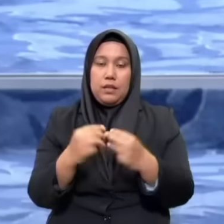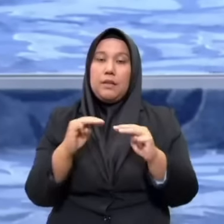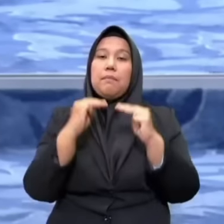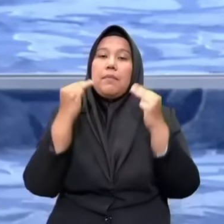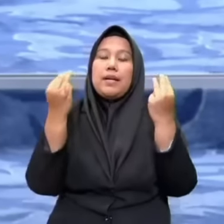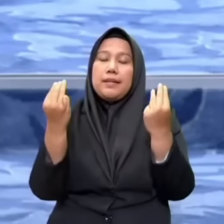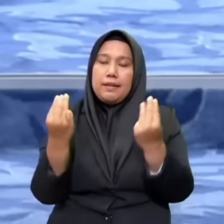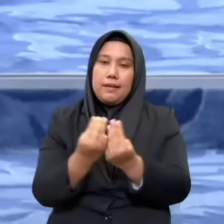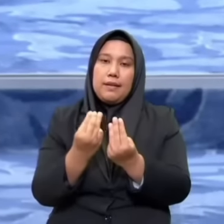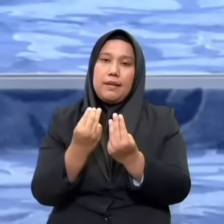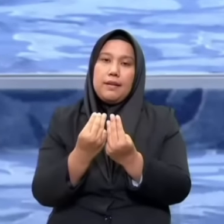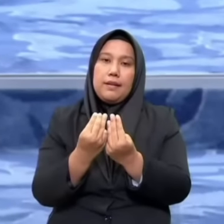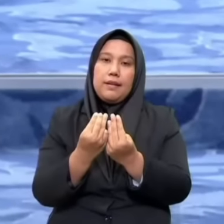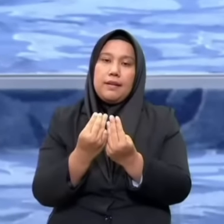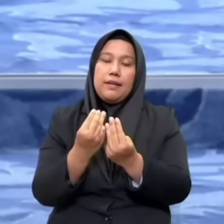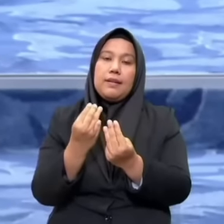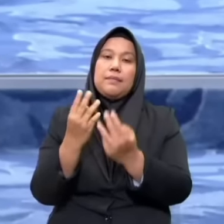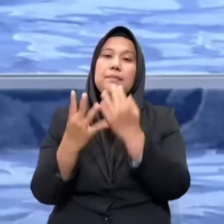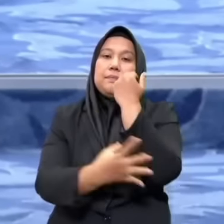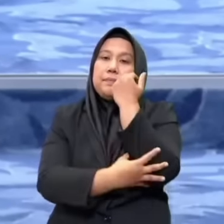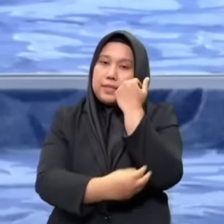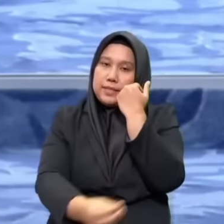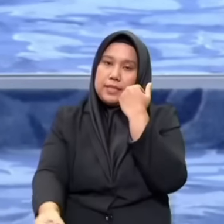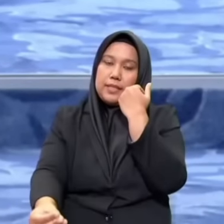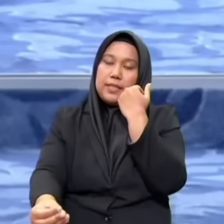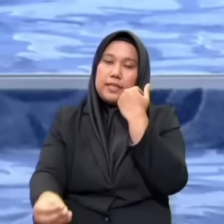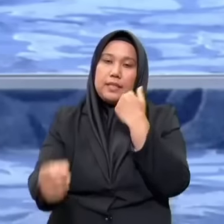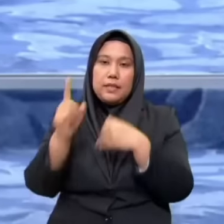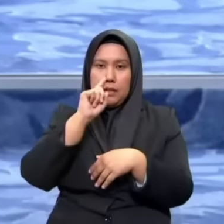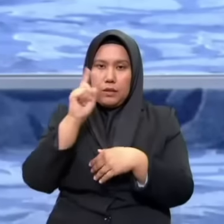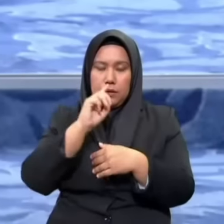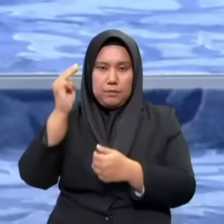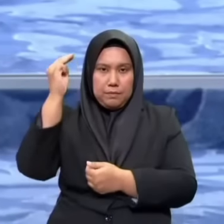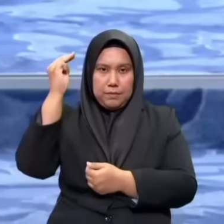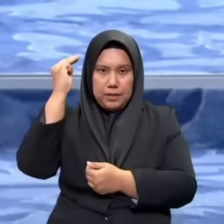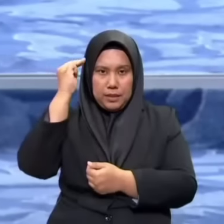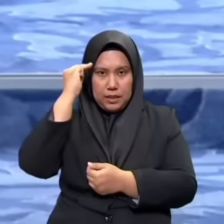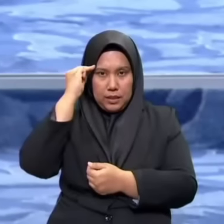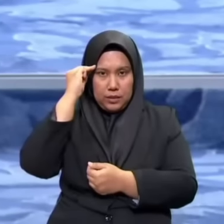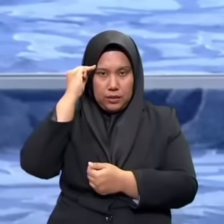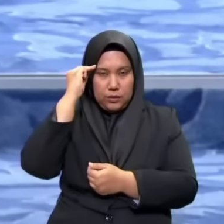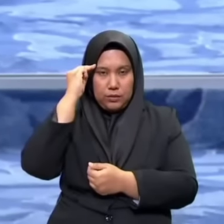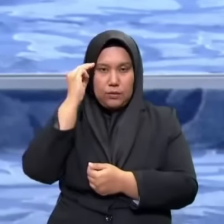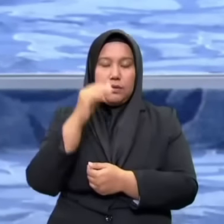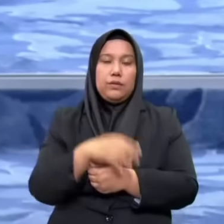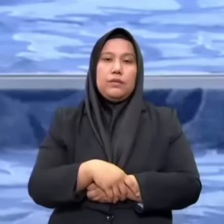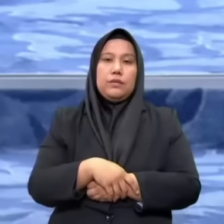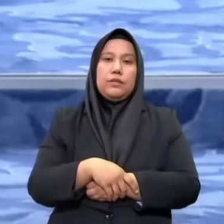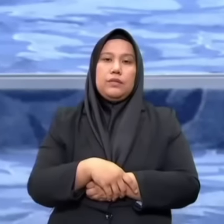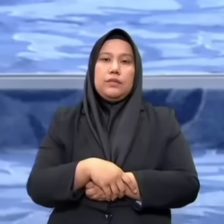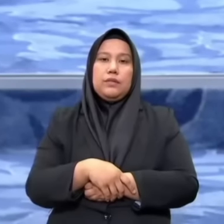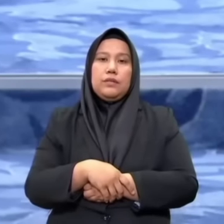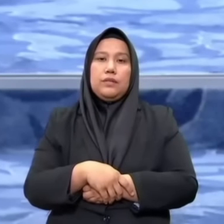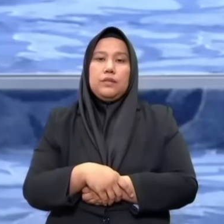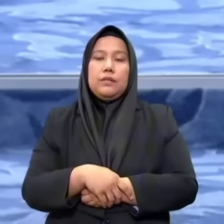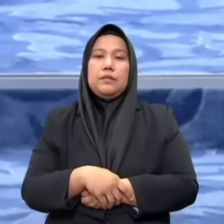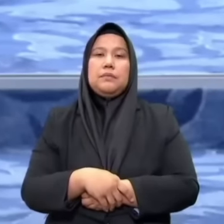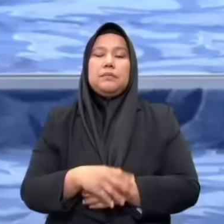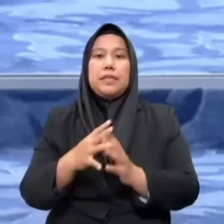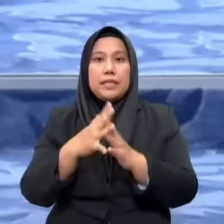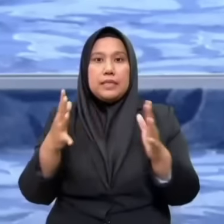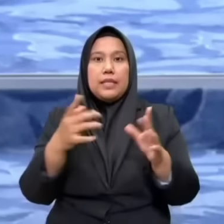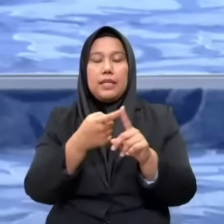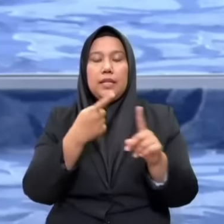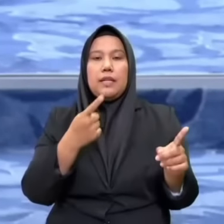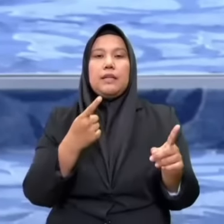masyarakat miskin atau kategori miskin tegar Melayu, satu jumlah kecil di kalangan masyarakat Cina tapi besar di kalangan masyarakat India,